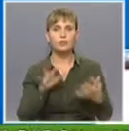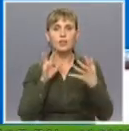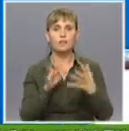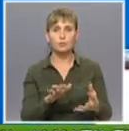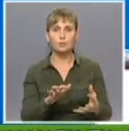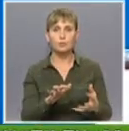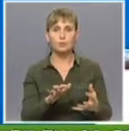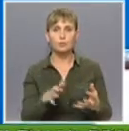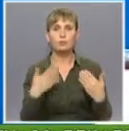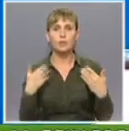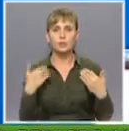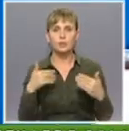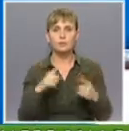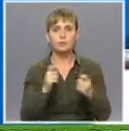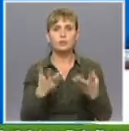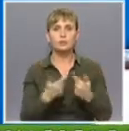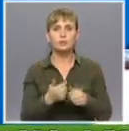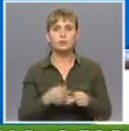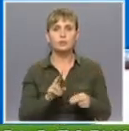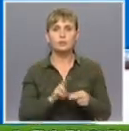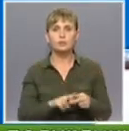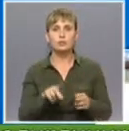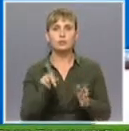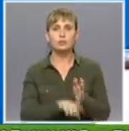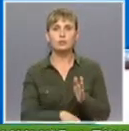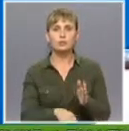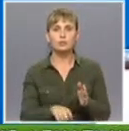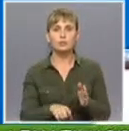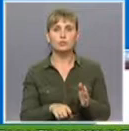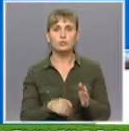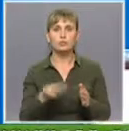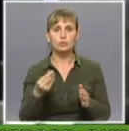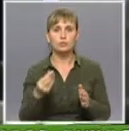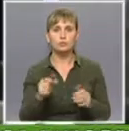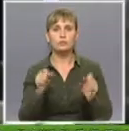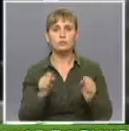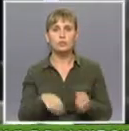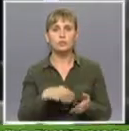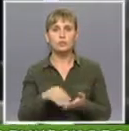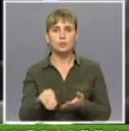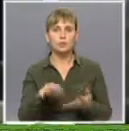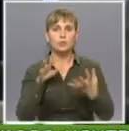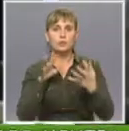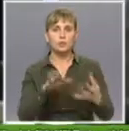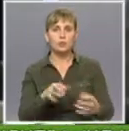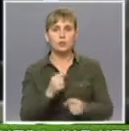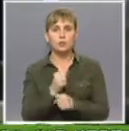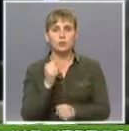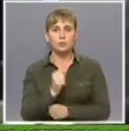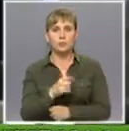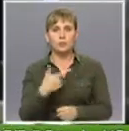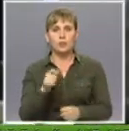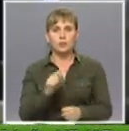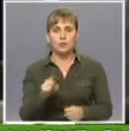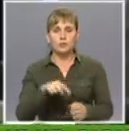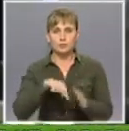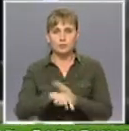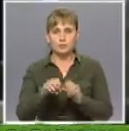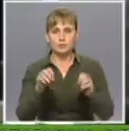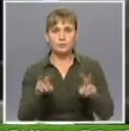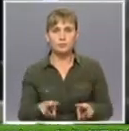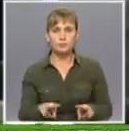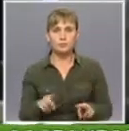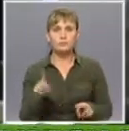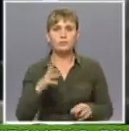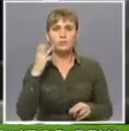парки за счет этих дешевых облигационных денег могли приобретать автобусы, работающие на газе. С тем,